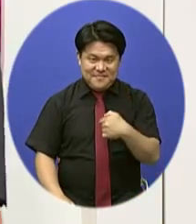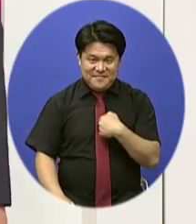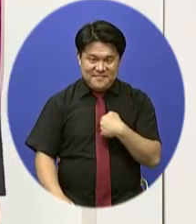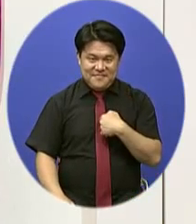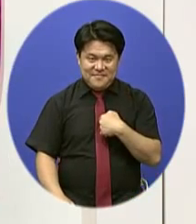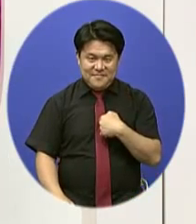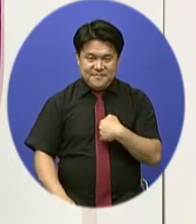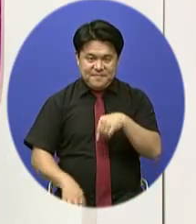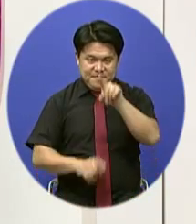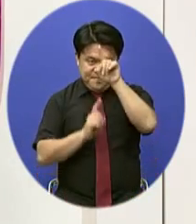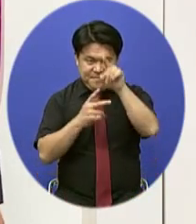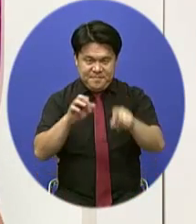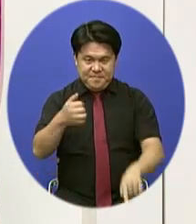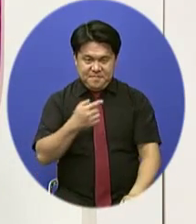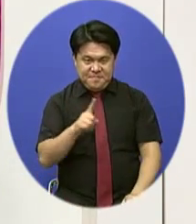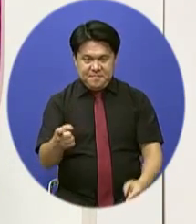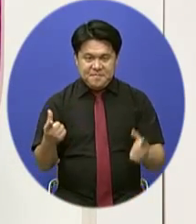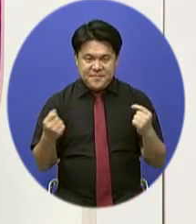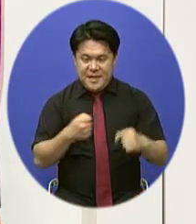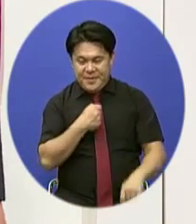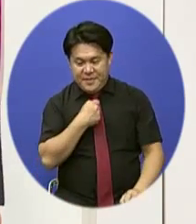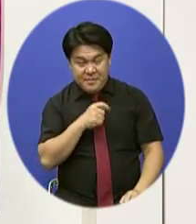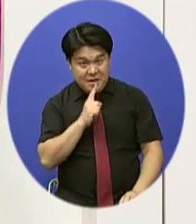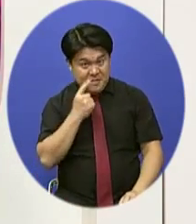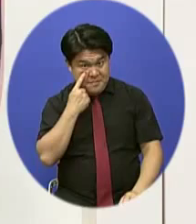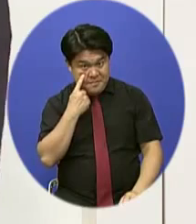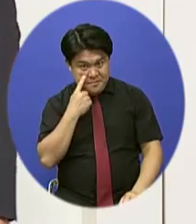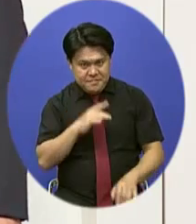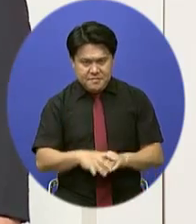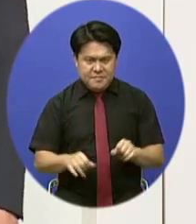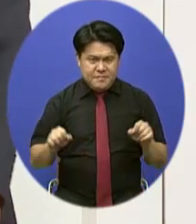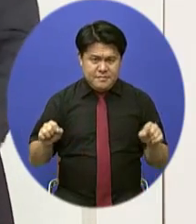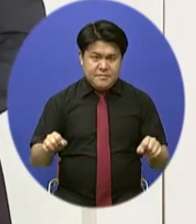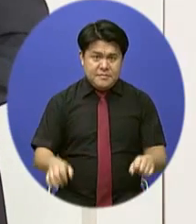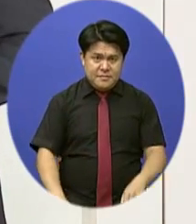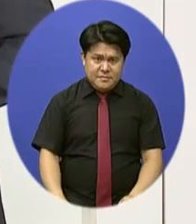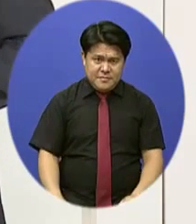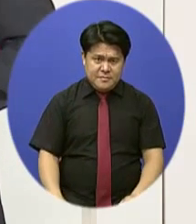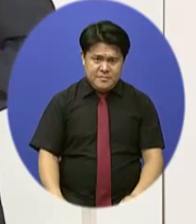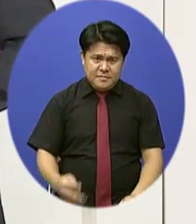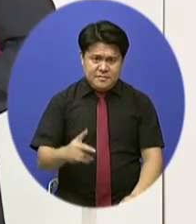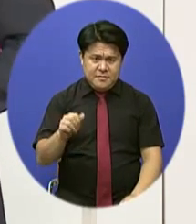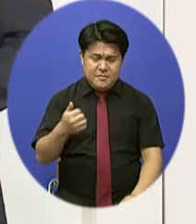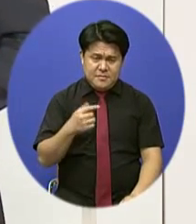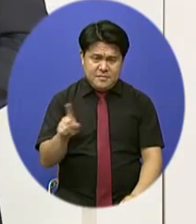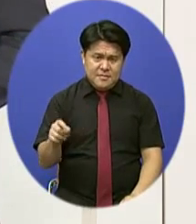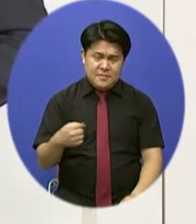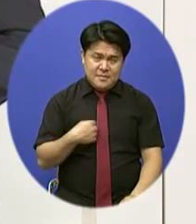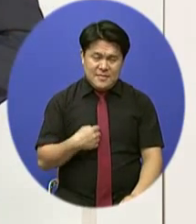들어서 이덕화 선배처럼 진행을 하면 어떨까요? 안녕하세요. 덕화입니다.